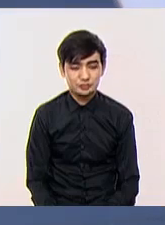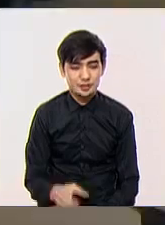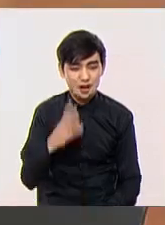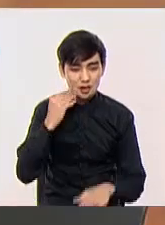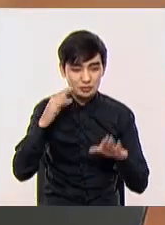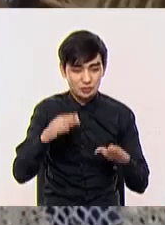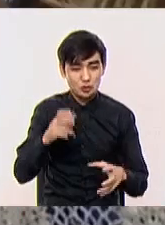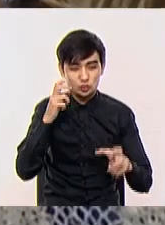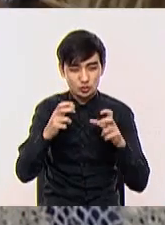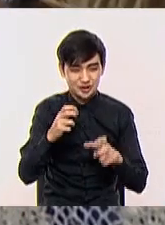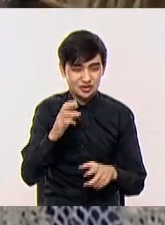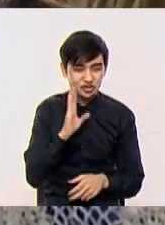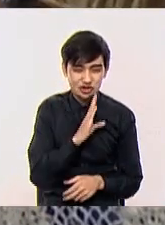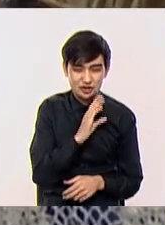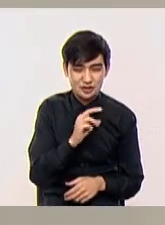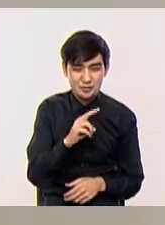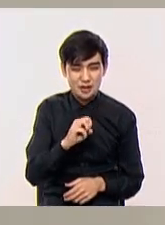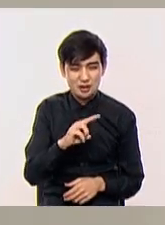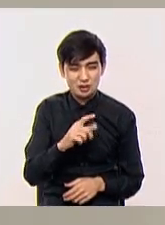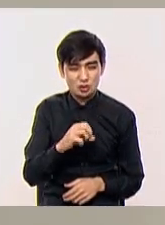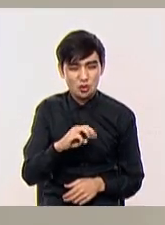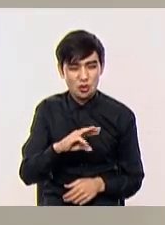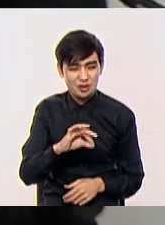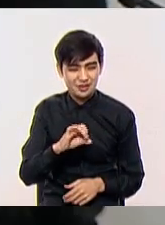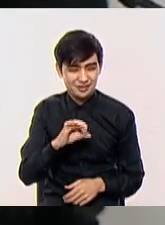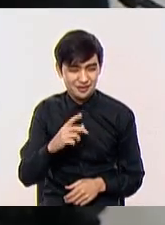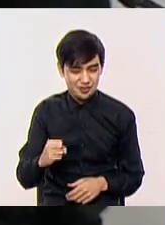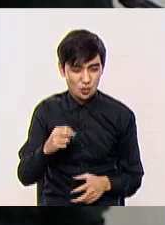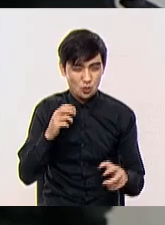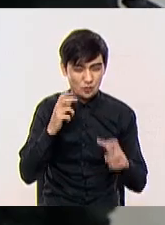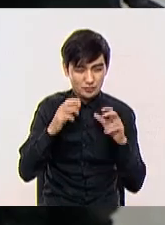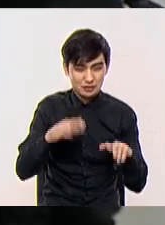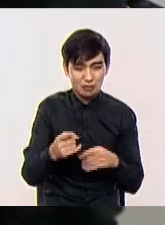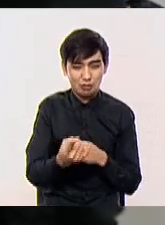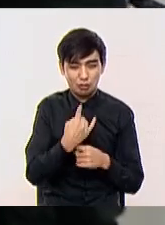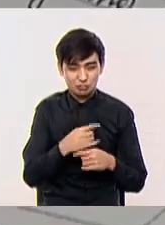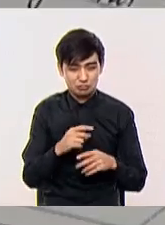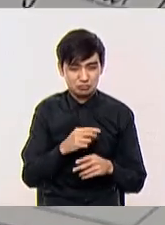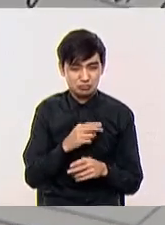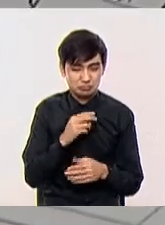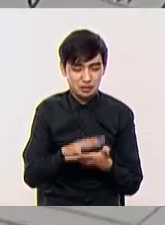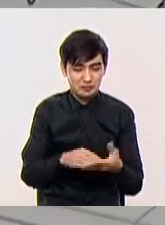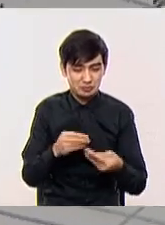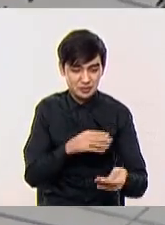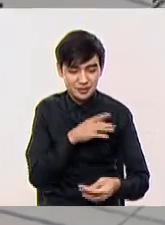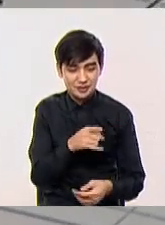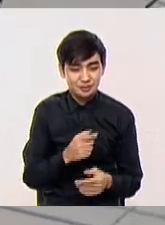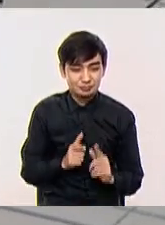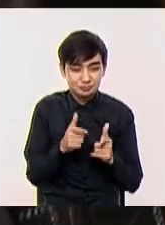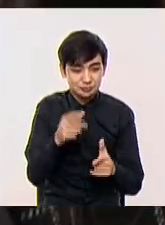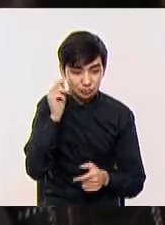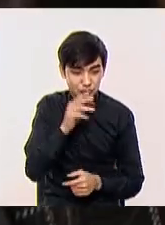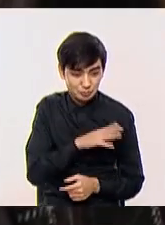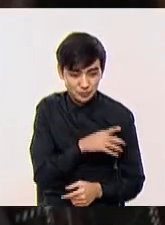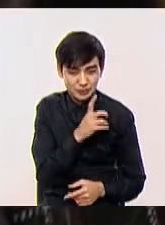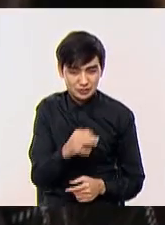А в Алматы студенты женского педагогического университета заявили, что их обманули. Они поступили в учебное заведение и занимались удаленно.